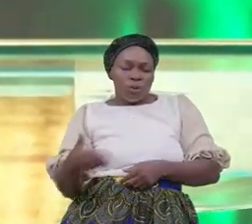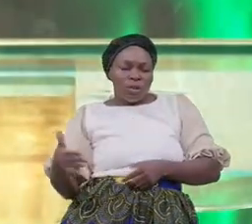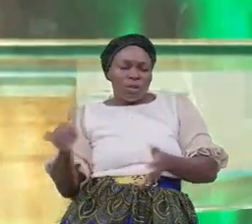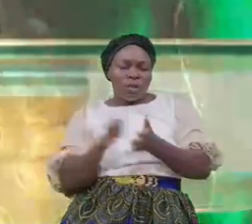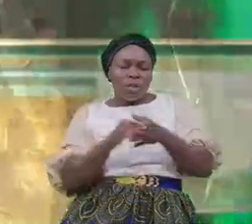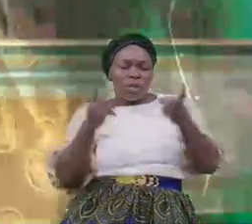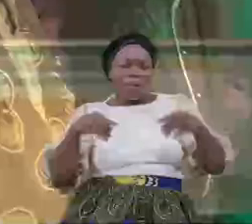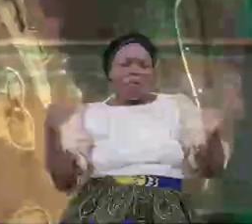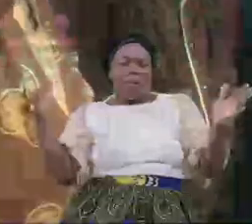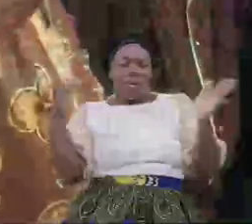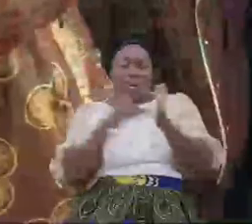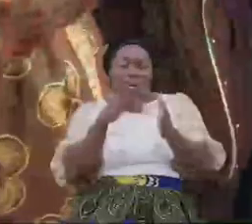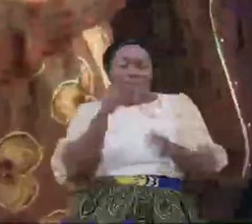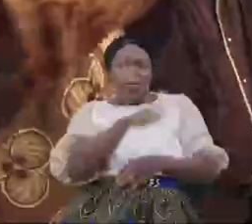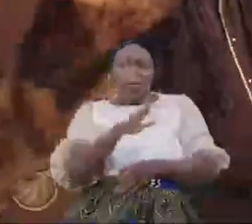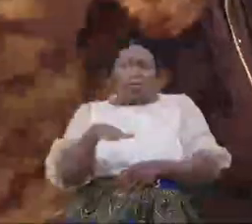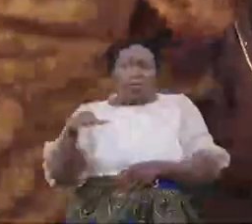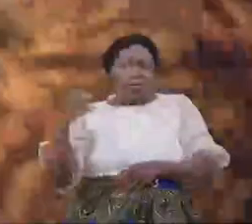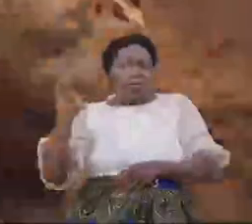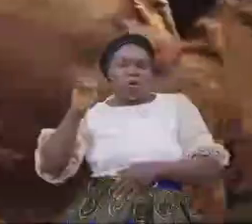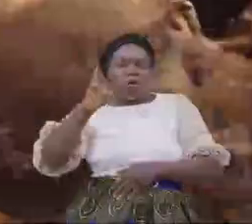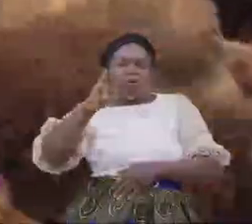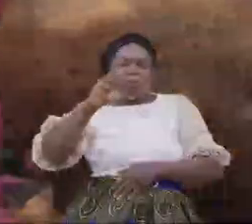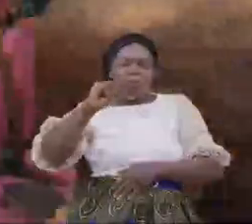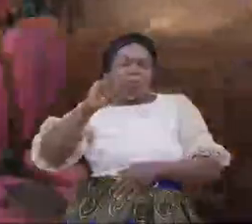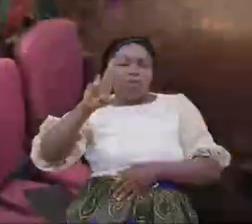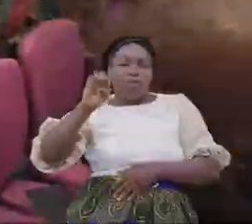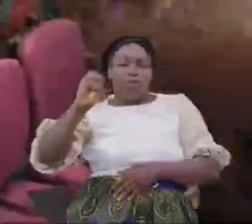ici, ces choses tombent au nom de Jésus-Christ.